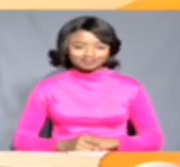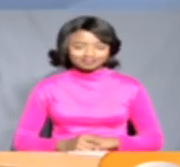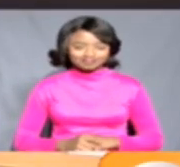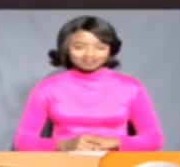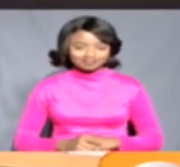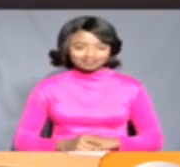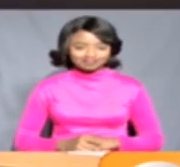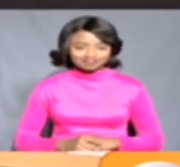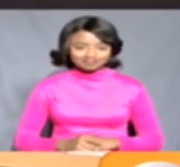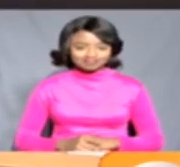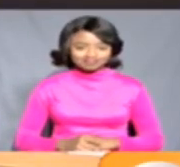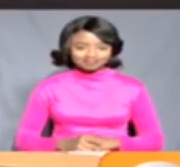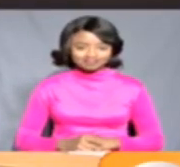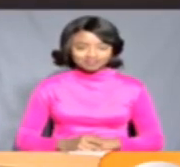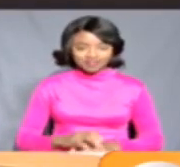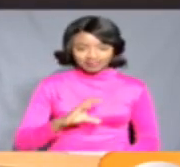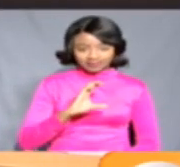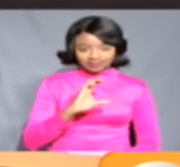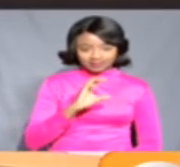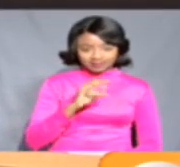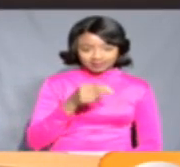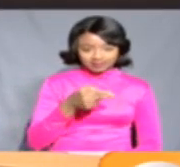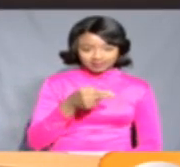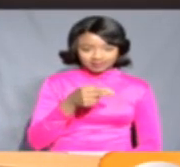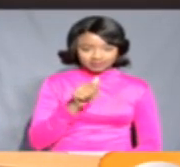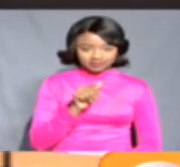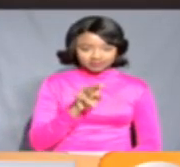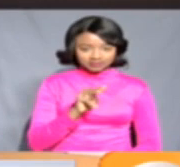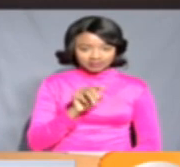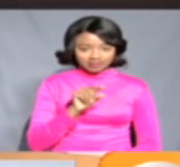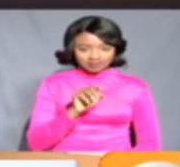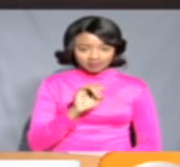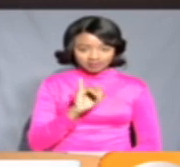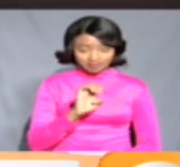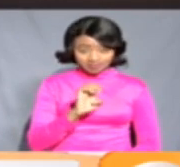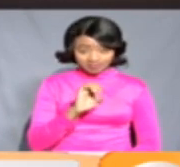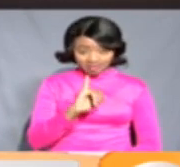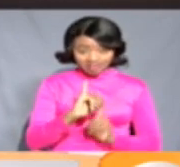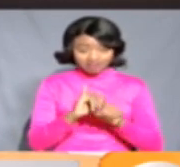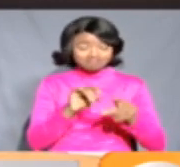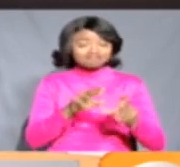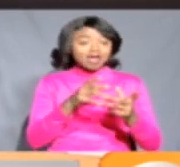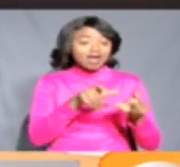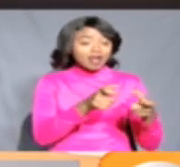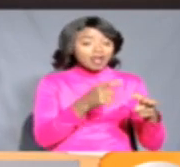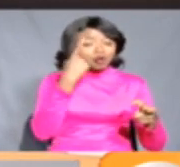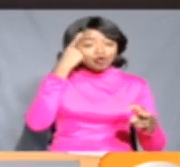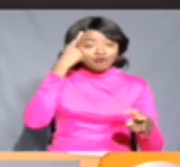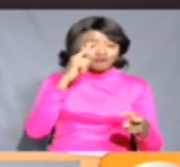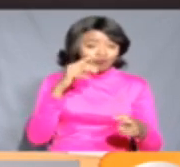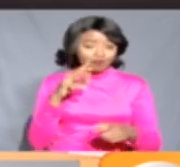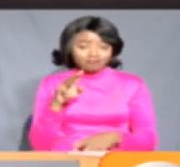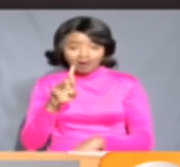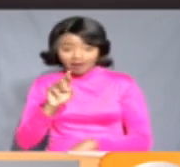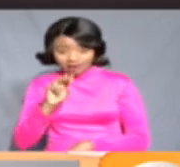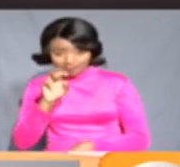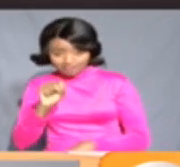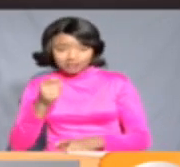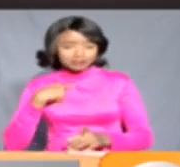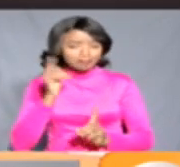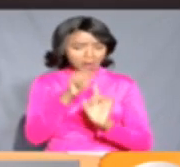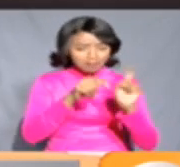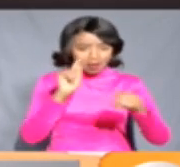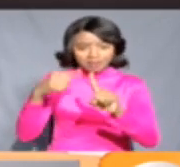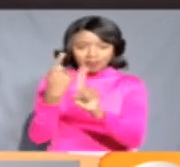Huku kituo cha redio cha Chamgei kikizuru eneo la Kapkatet, kile cha mulembe kilizuru kanisa la mabunge kaunti ya Busia kuadhimisha